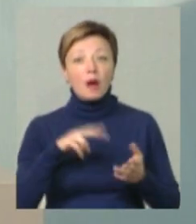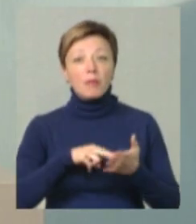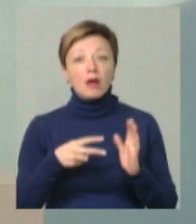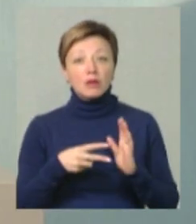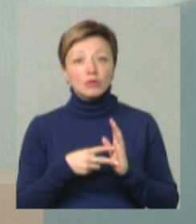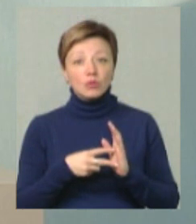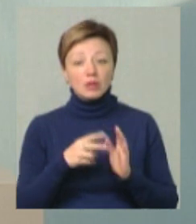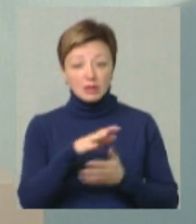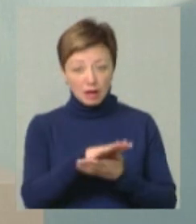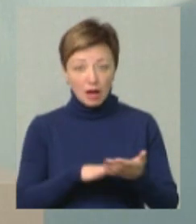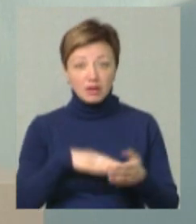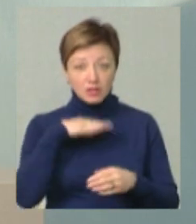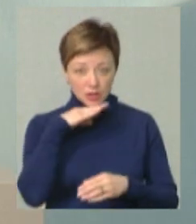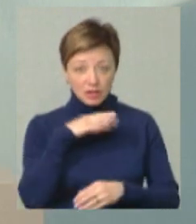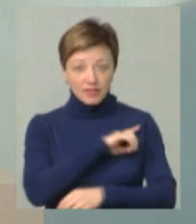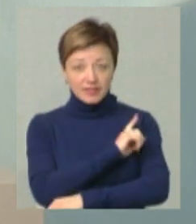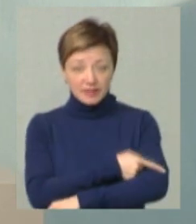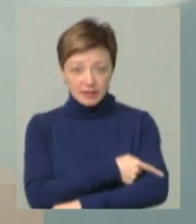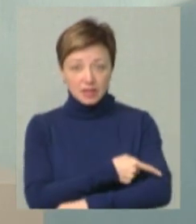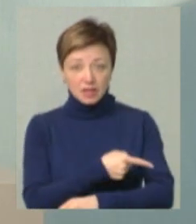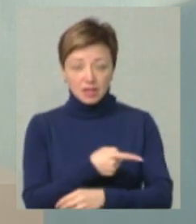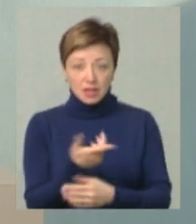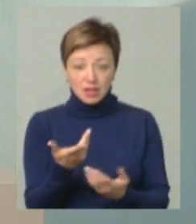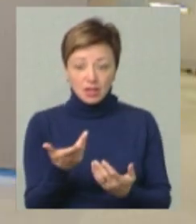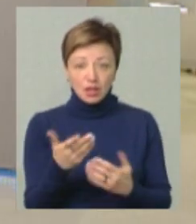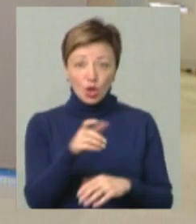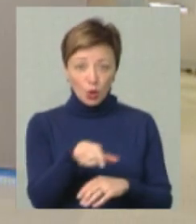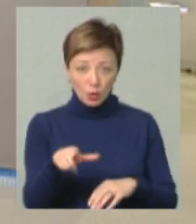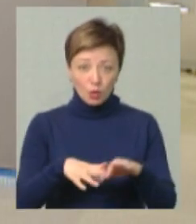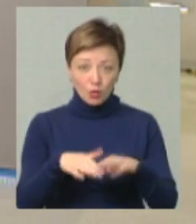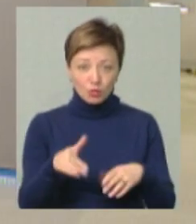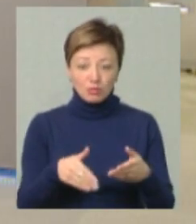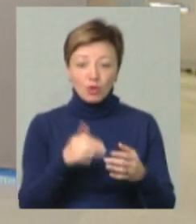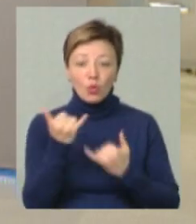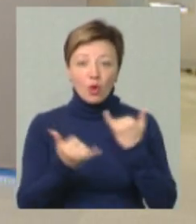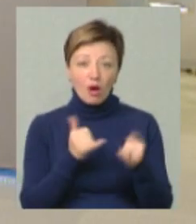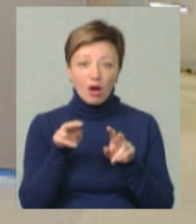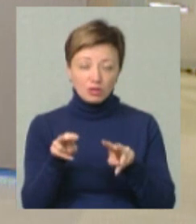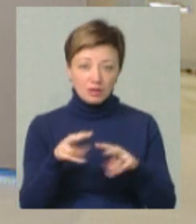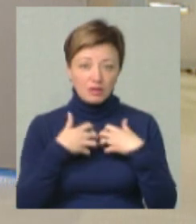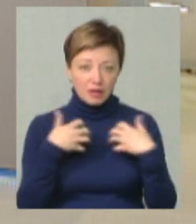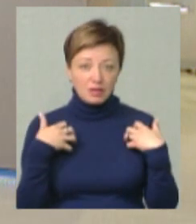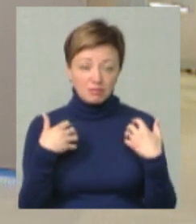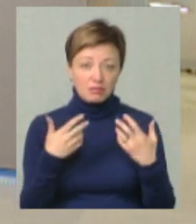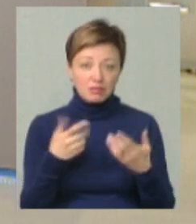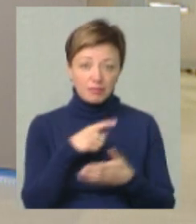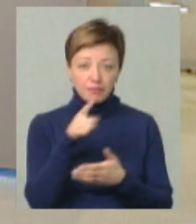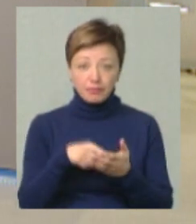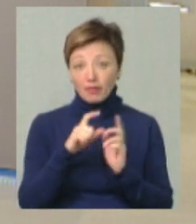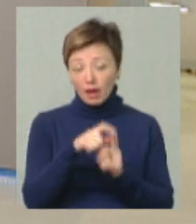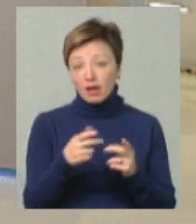чи вистачатиме вам, ну, фізичної сили, власне, рук для того, щоб доглядати за тими тваринами, які, ну, мають ще бути? Так само, от